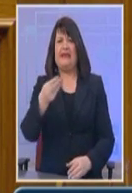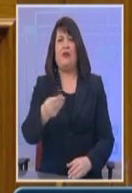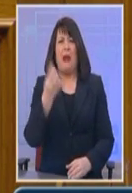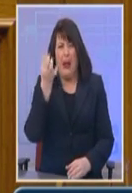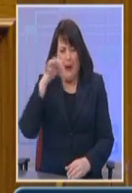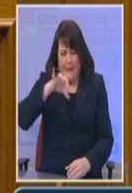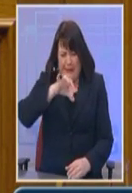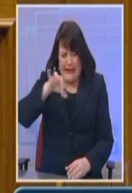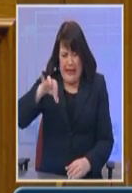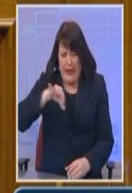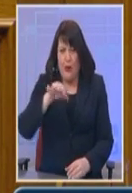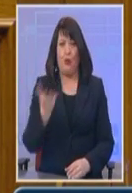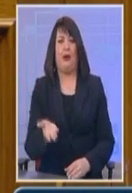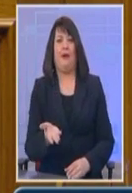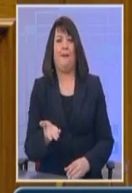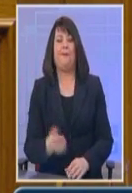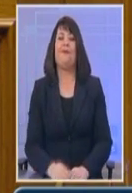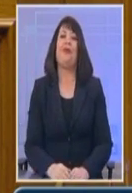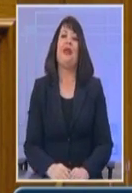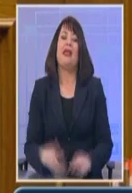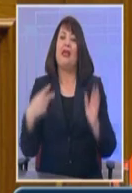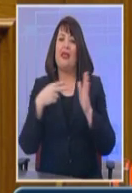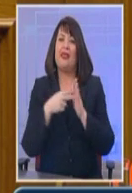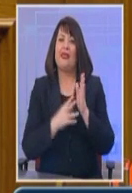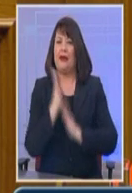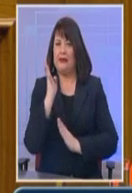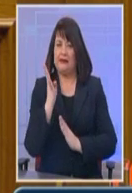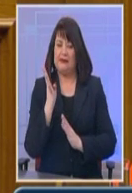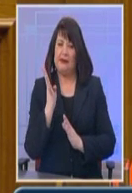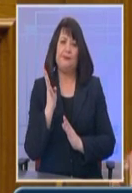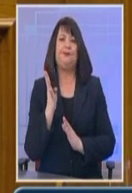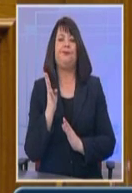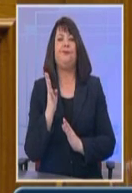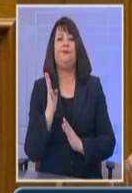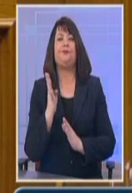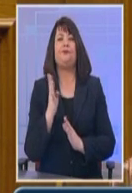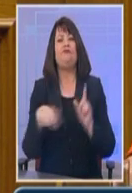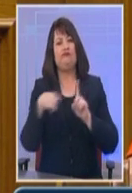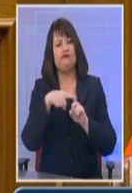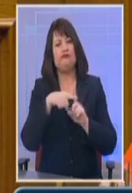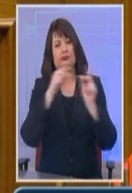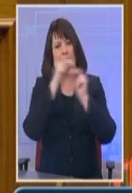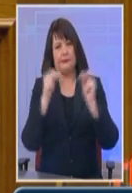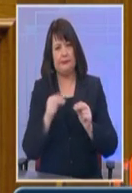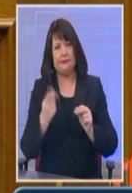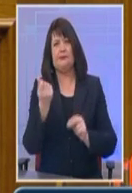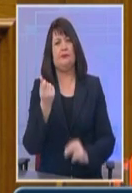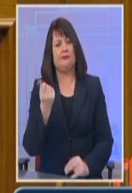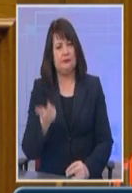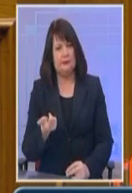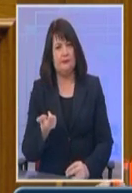Ψίχουλα! Το 2014, από τα θετικά αποτελέσματα που υπήρχαν στην